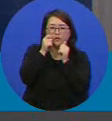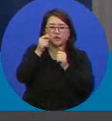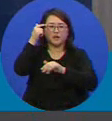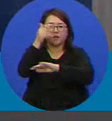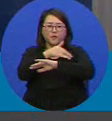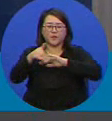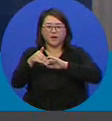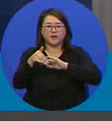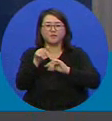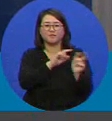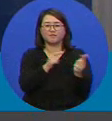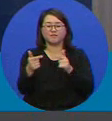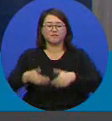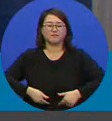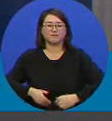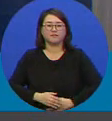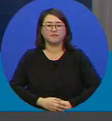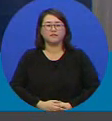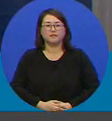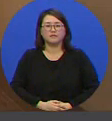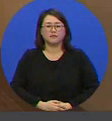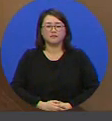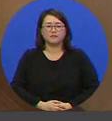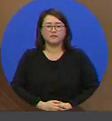조창현 기자입니다.